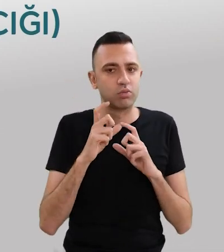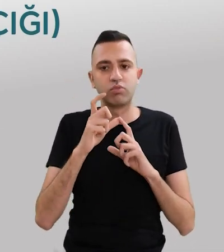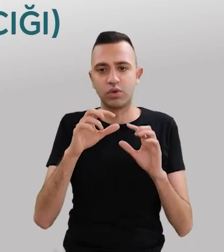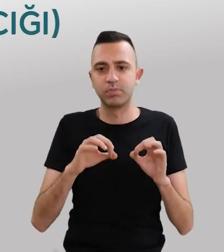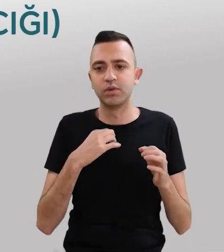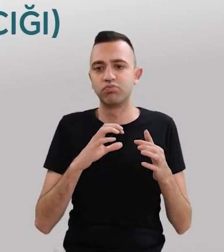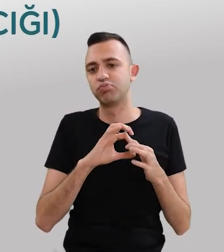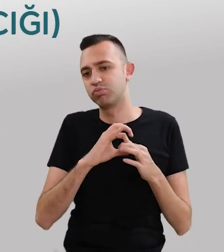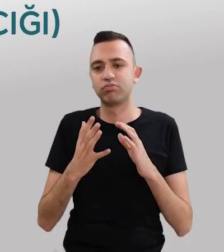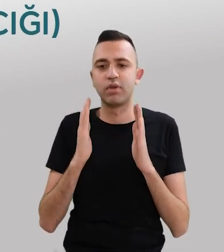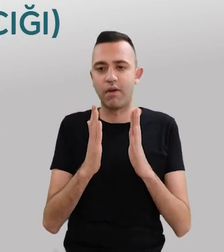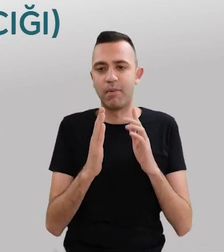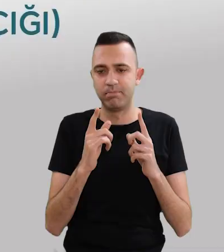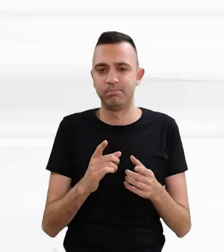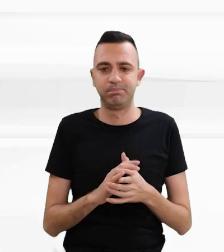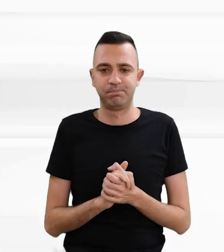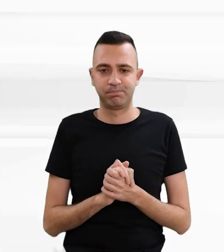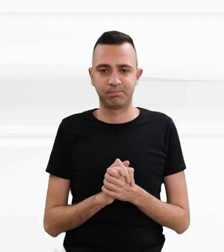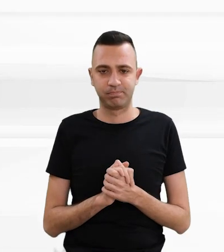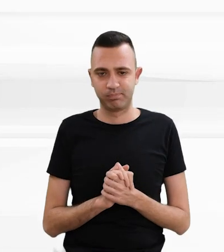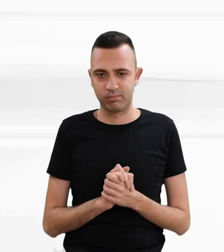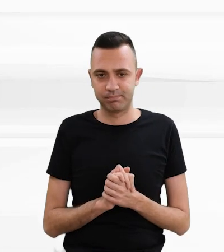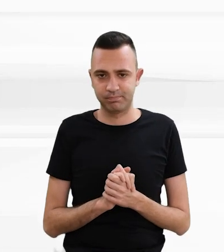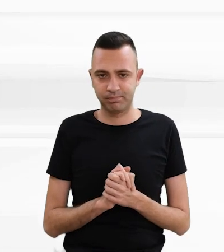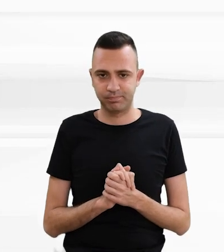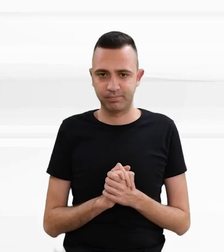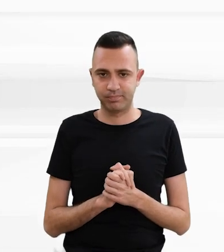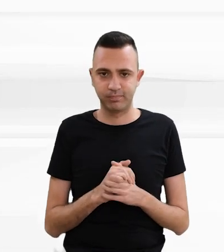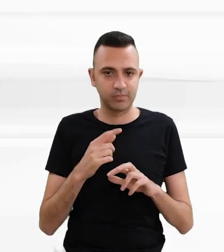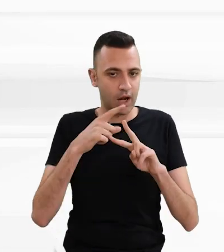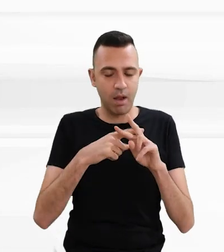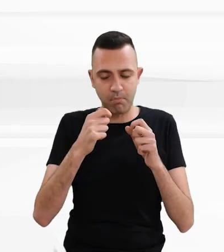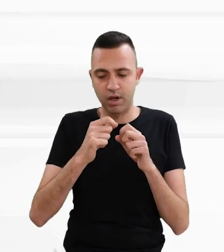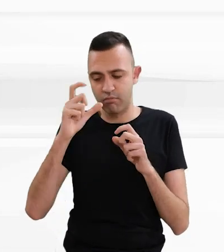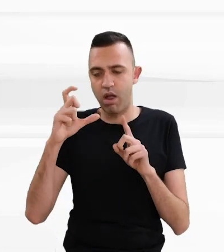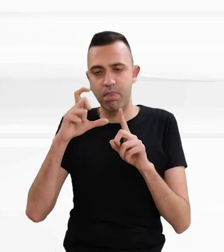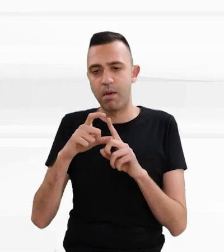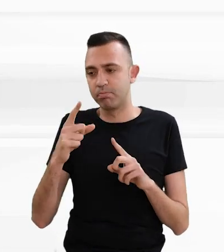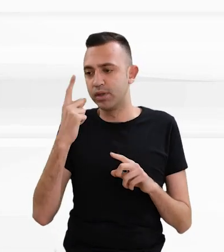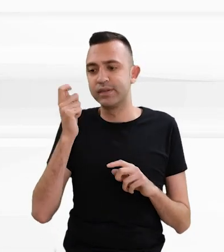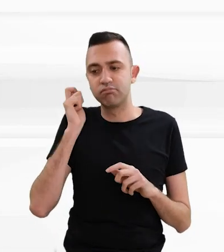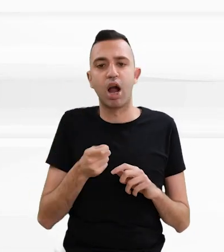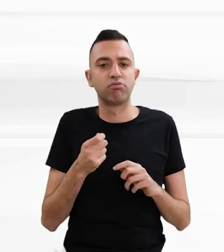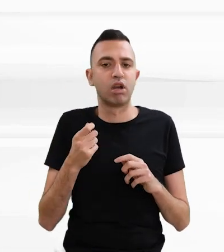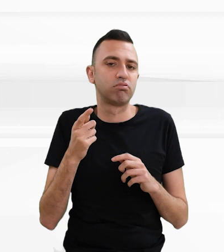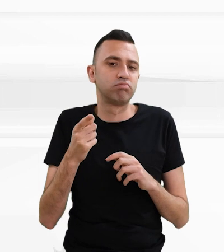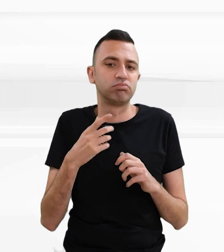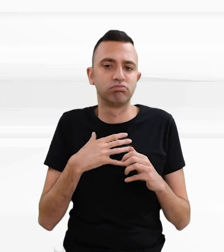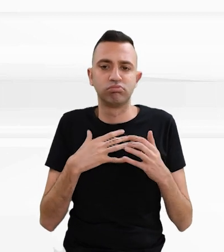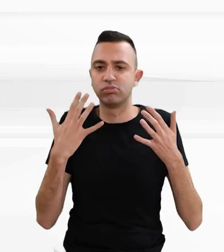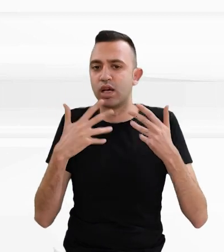beraber soru çözümlerine başlıyoruz a b c d birer gerçek sayı ve